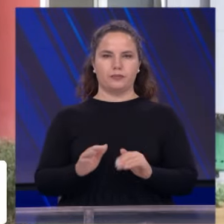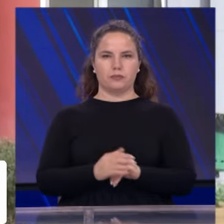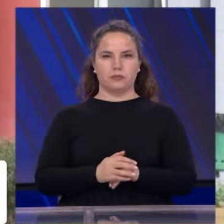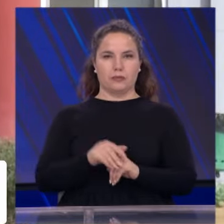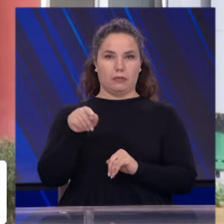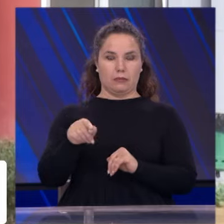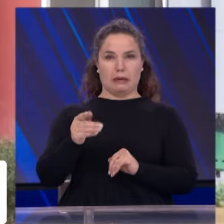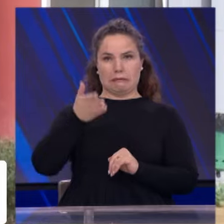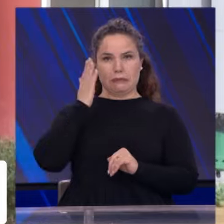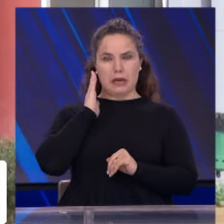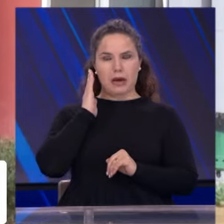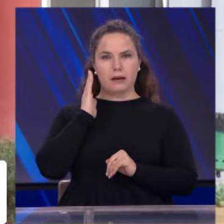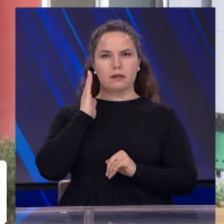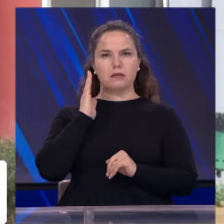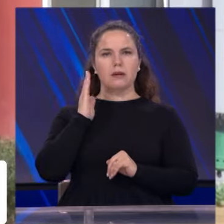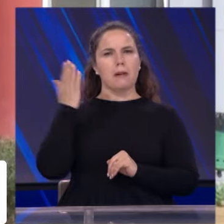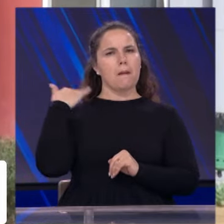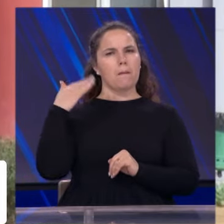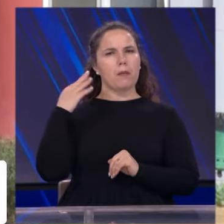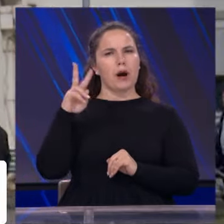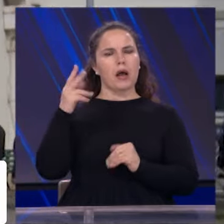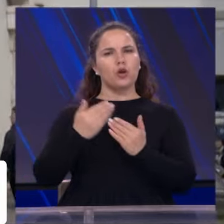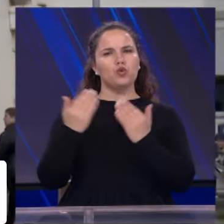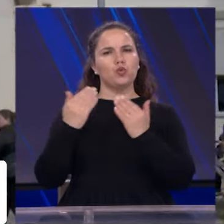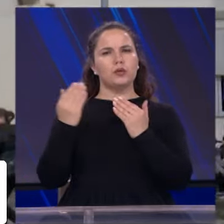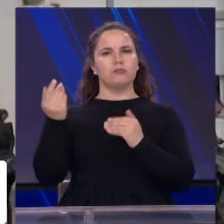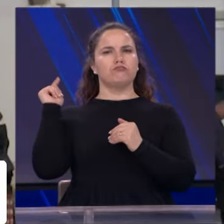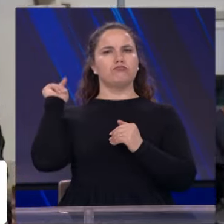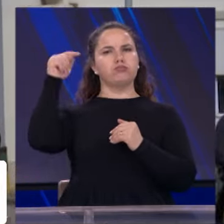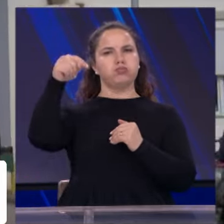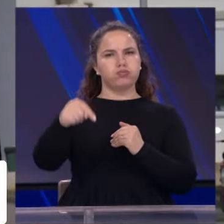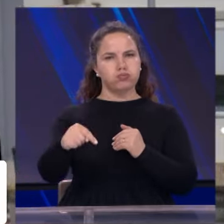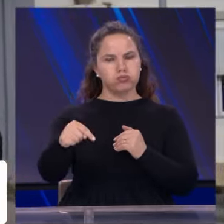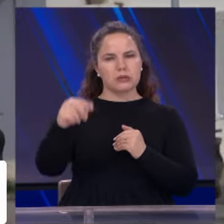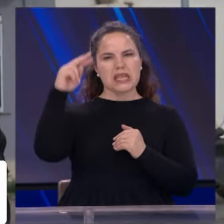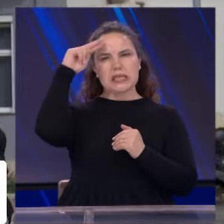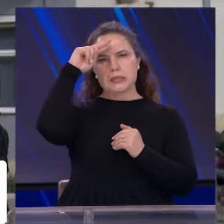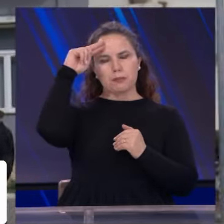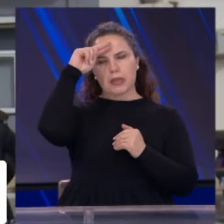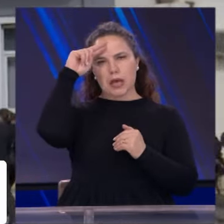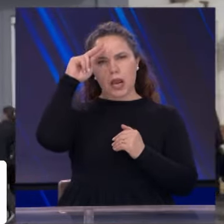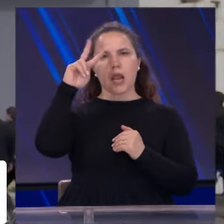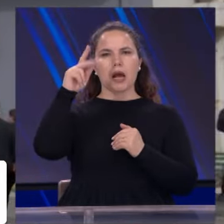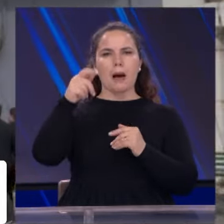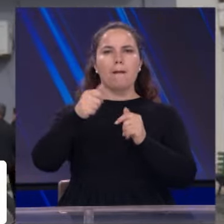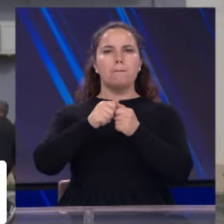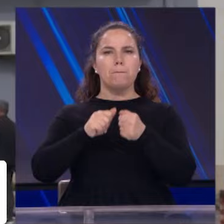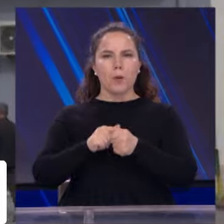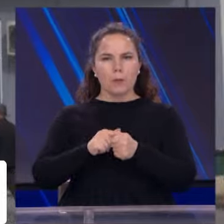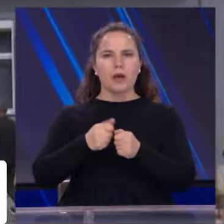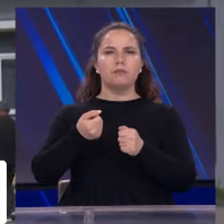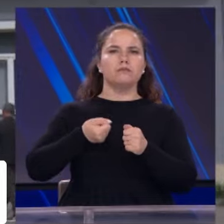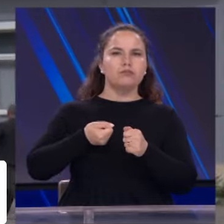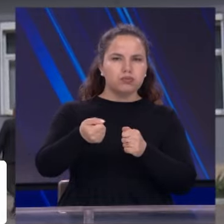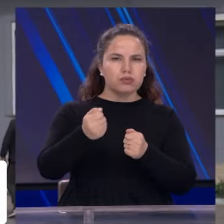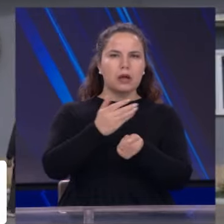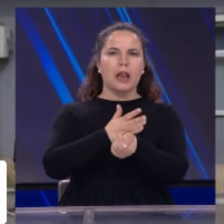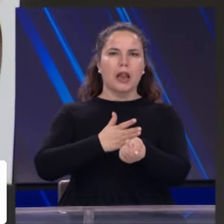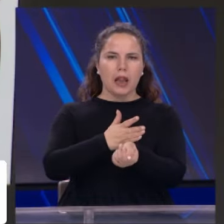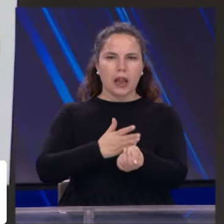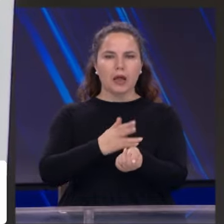47 vjeçari Marcel Hysa ishte paraqitur për ndihmë mjekësore në spital mes ditën e të shtunës pasi i kishte deklaruar se ishte vetë plagosur me